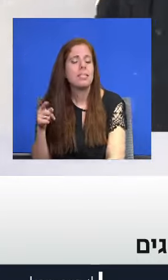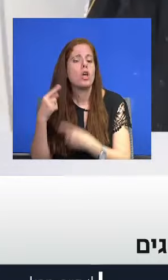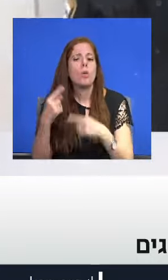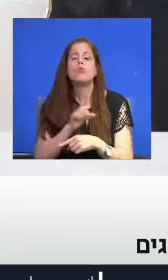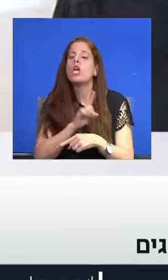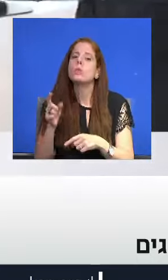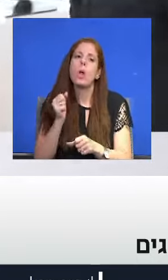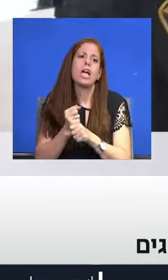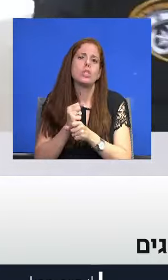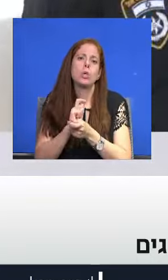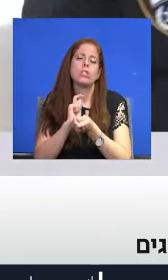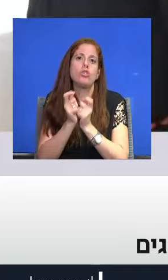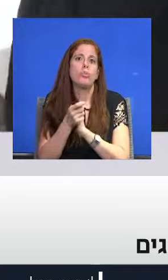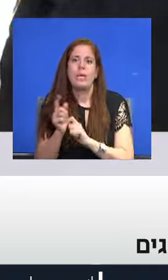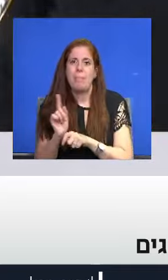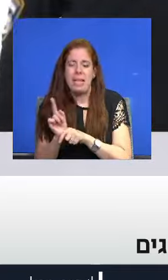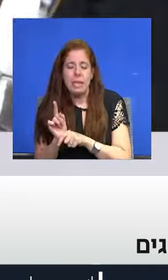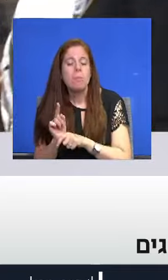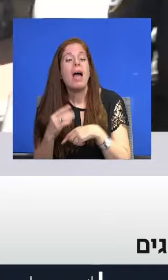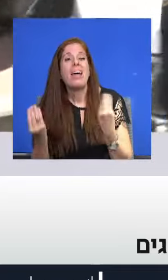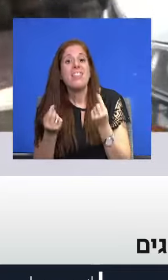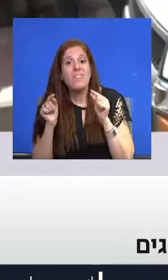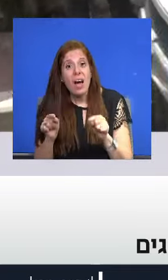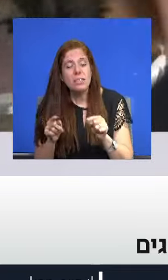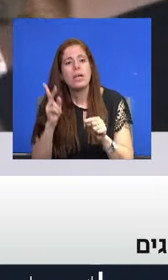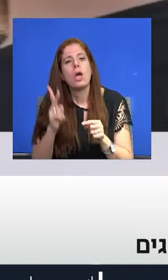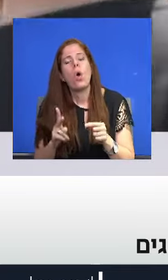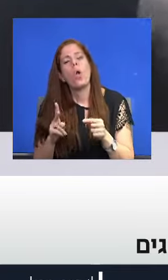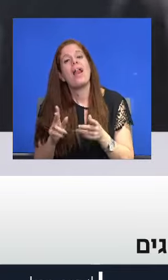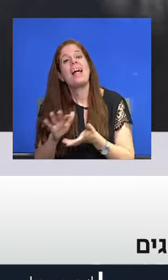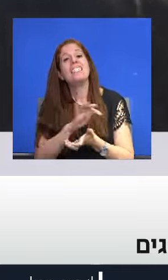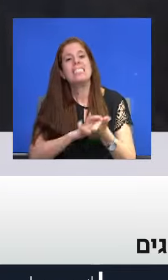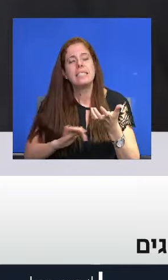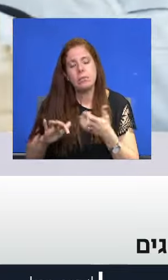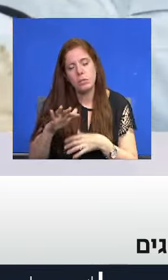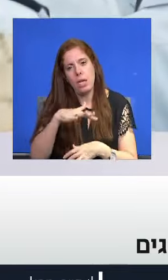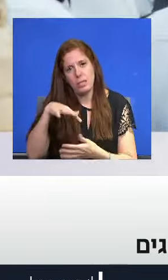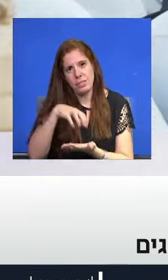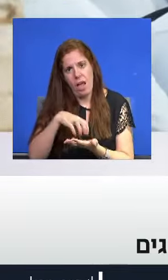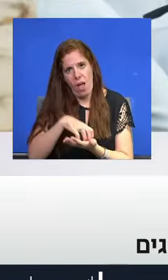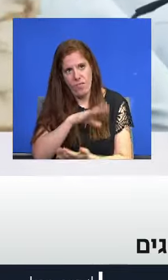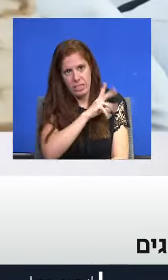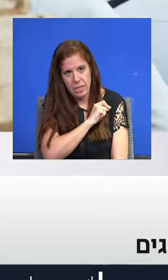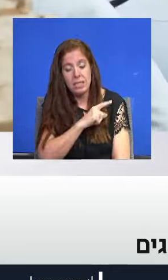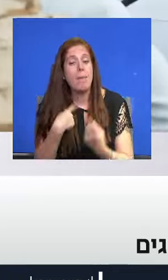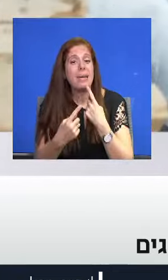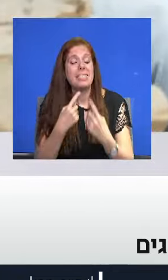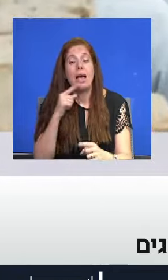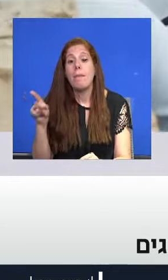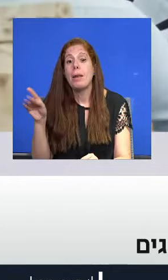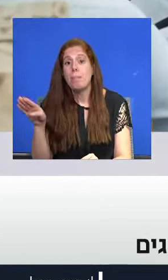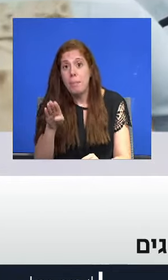מיידיים בתנאי האסירים, הדבר הזה עלול להסלים את הזירה הפלסטינית. בשיחה שמתקיימת בין נתניהו לבן גביר זה